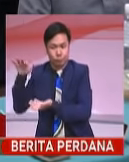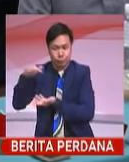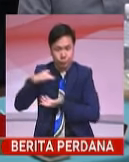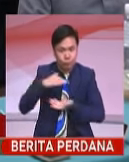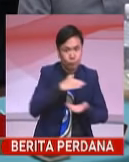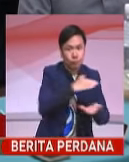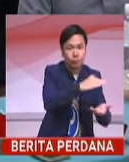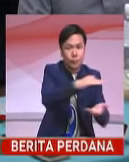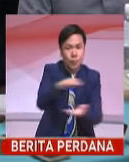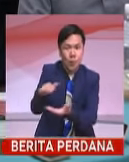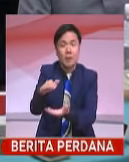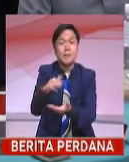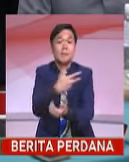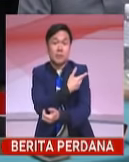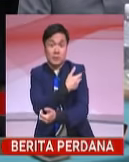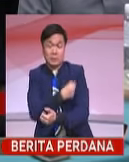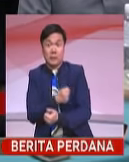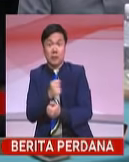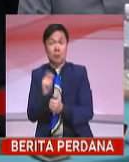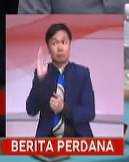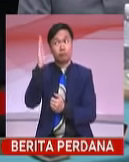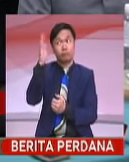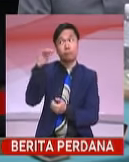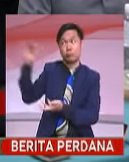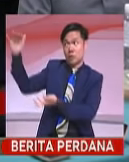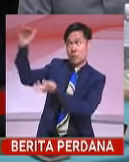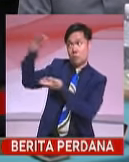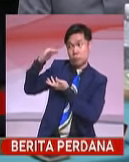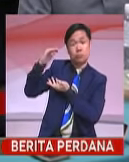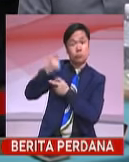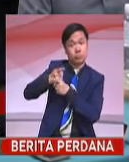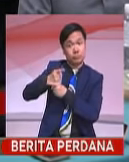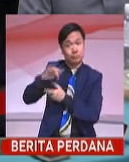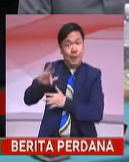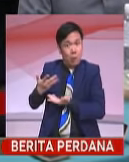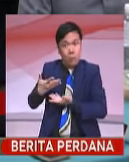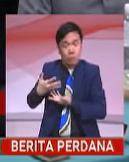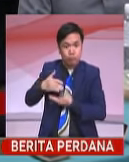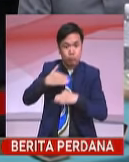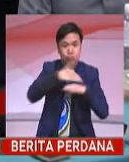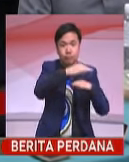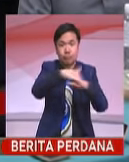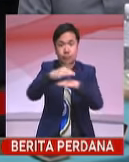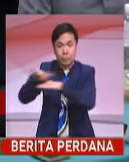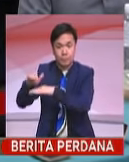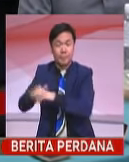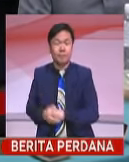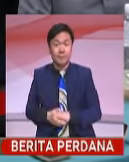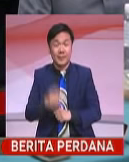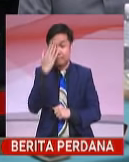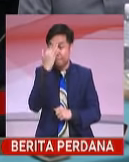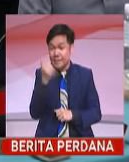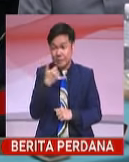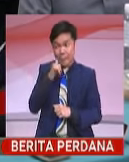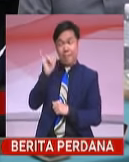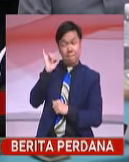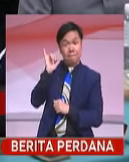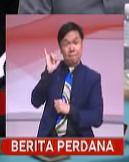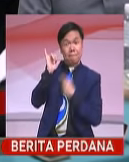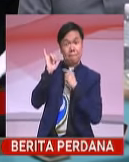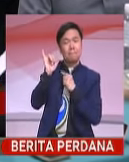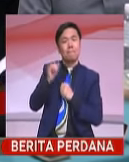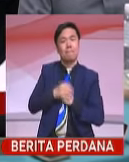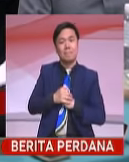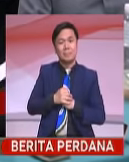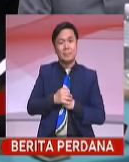patut dilakukan apabila kita terima vaksin ini. Okey. Jadi semalam kita telah mengadakan